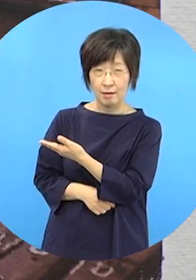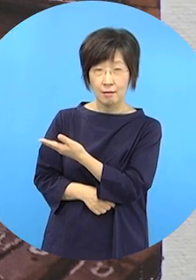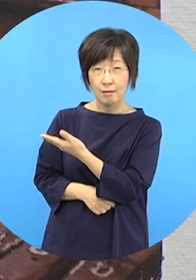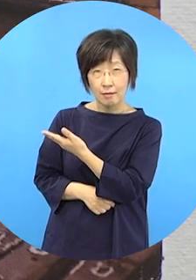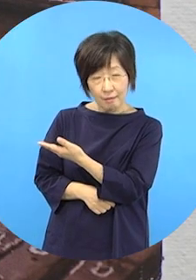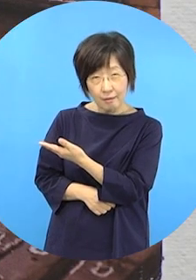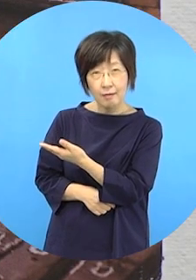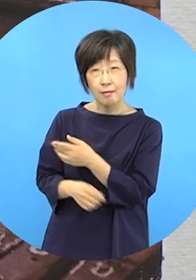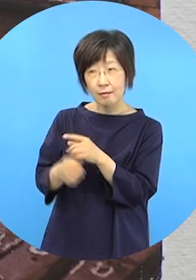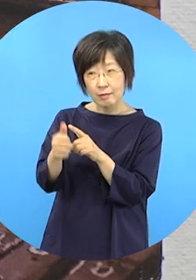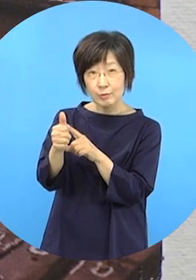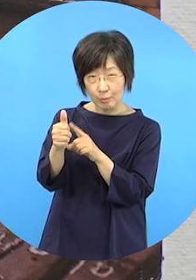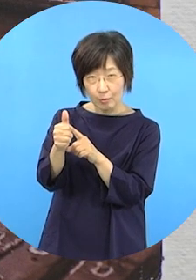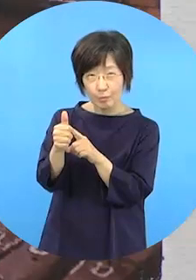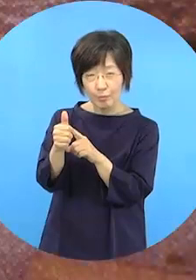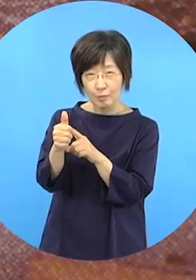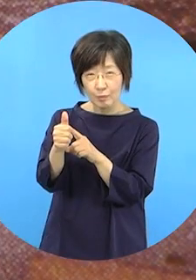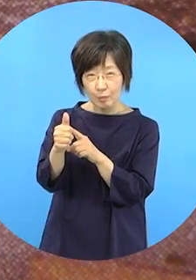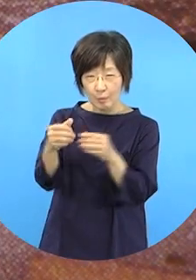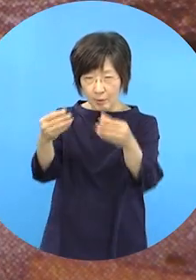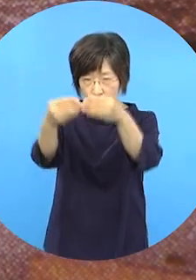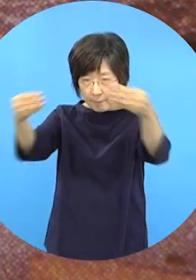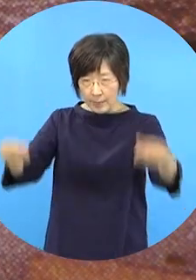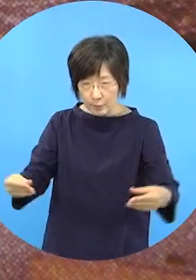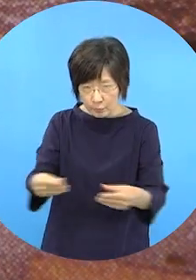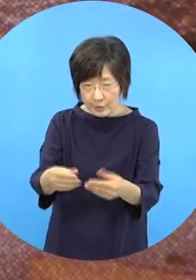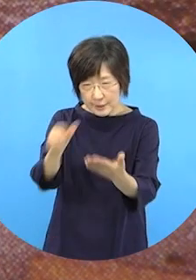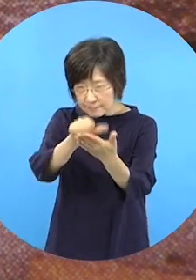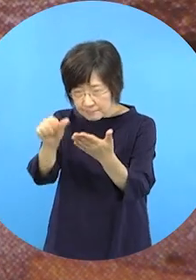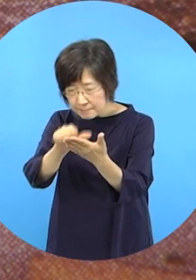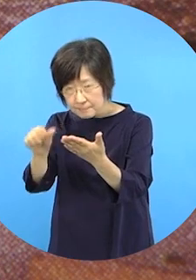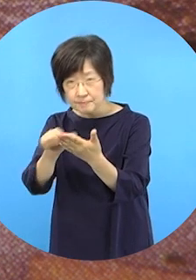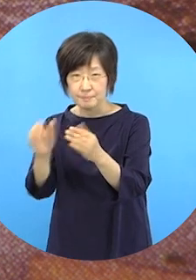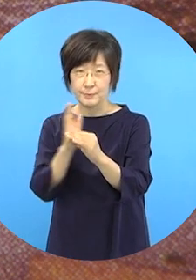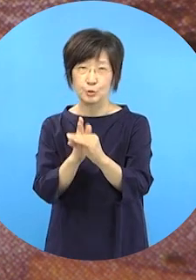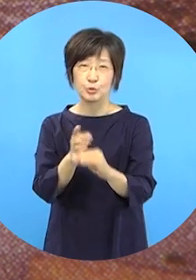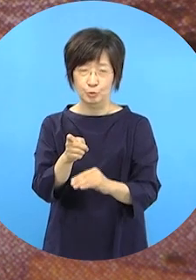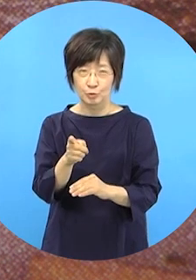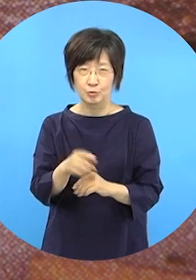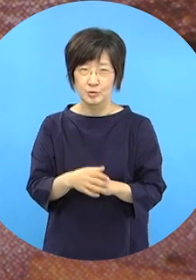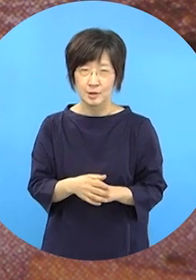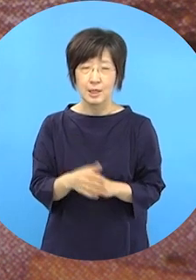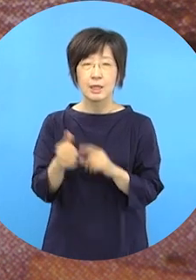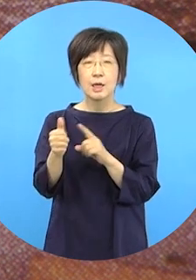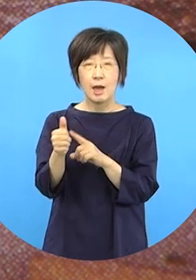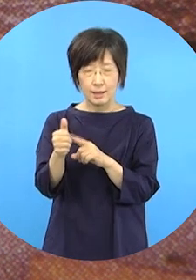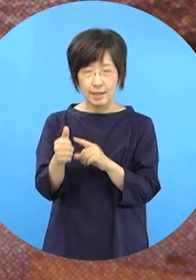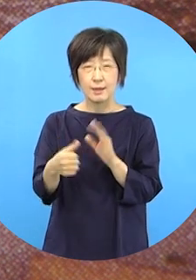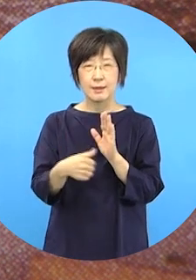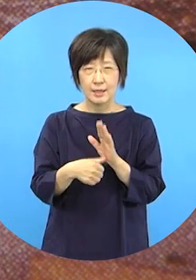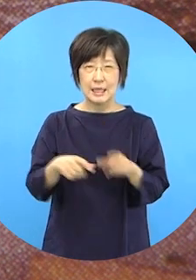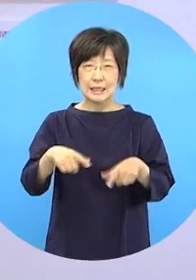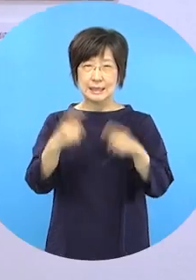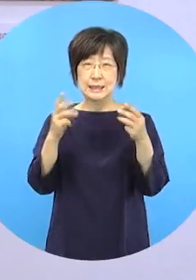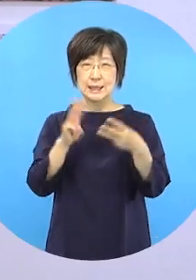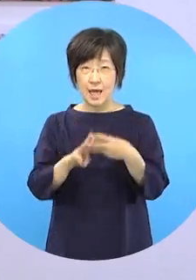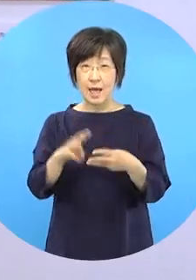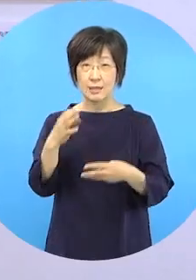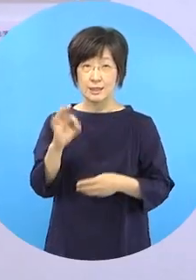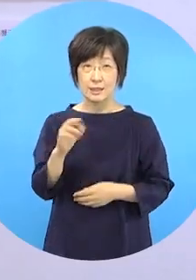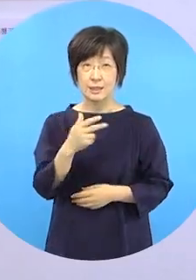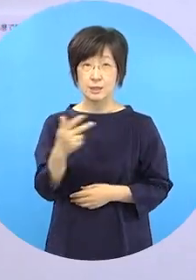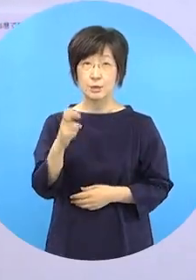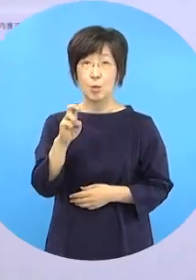らに写っています男性、キャンパスに絵を描いていますが、彼が木田金次郎なんです。そ